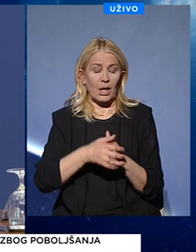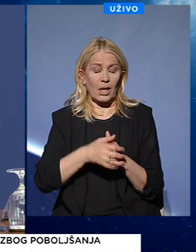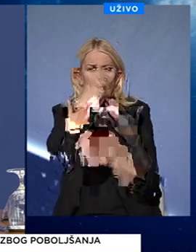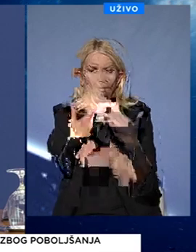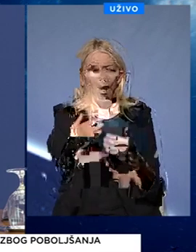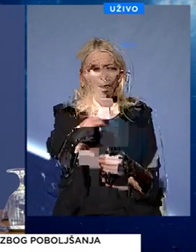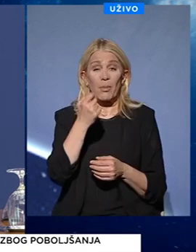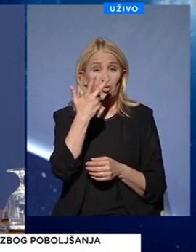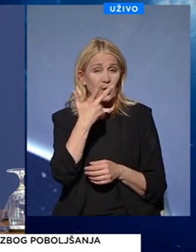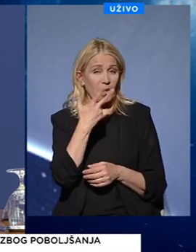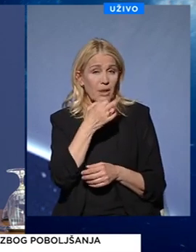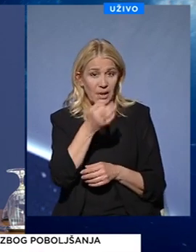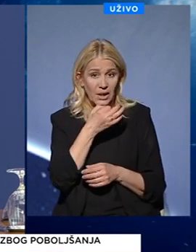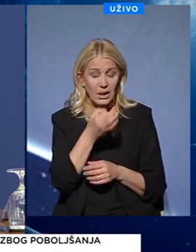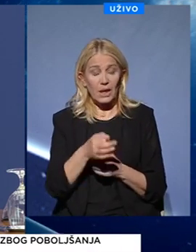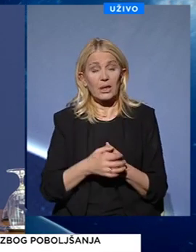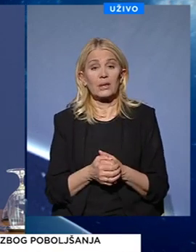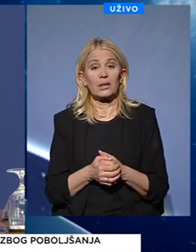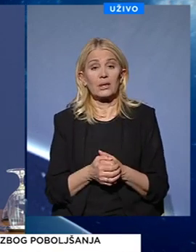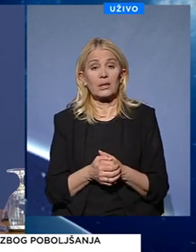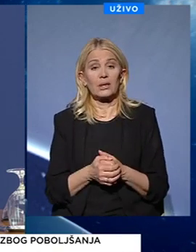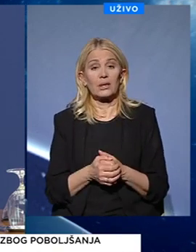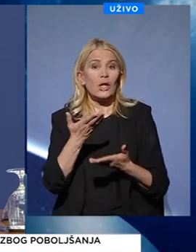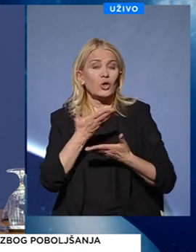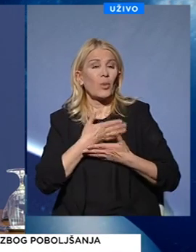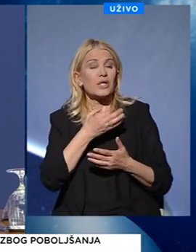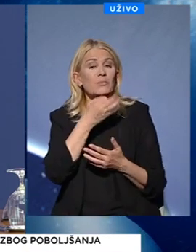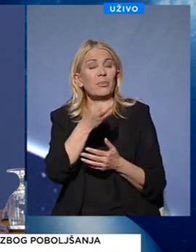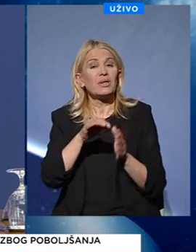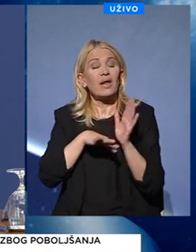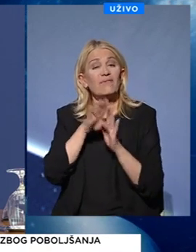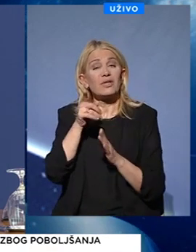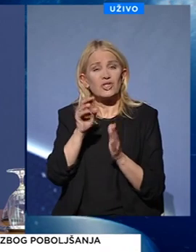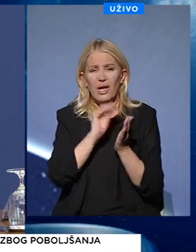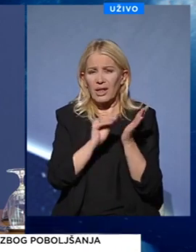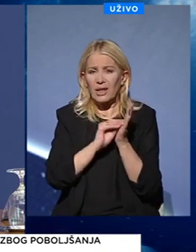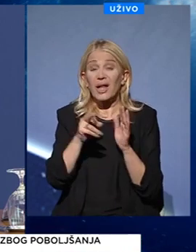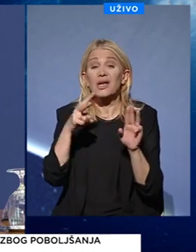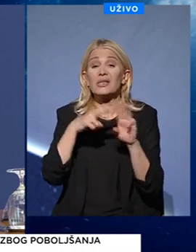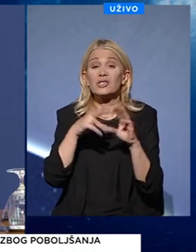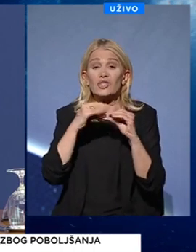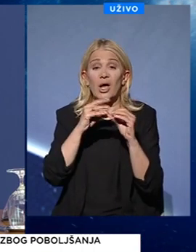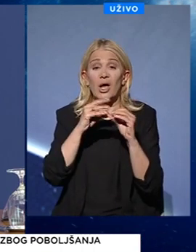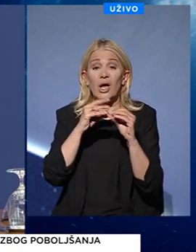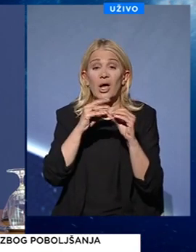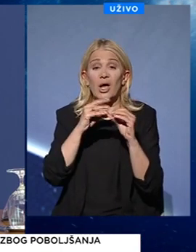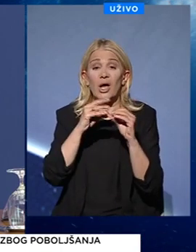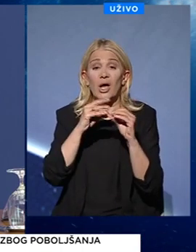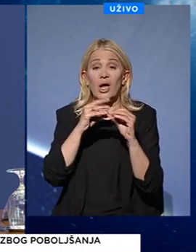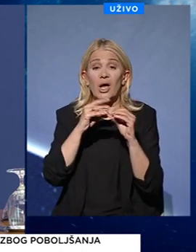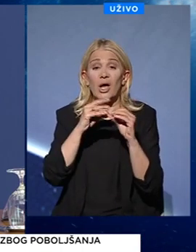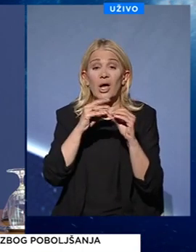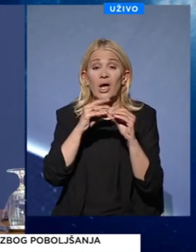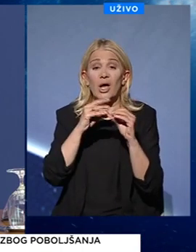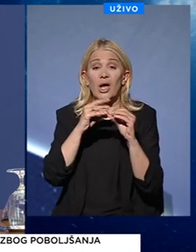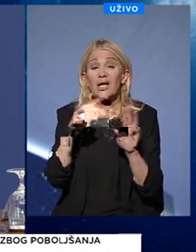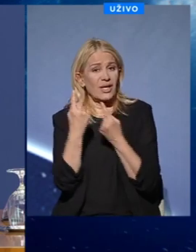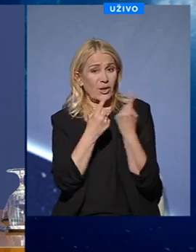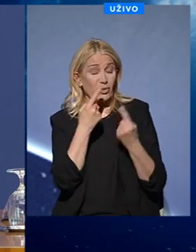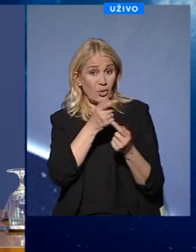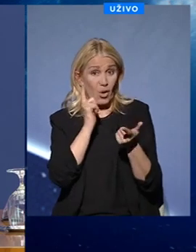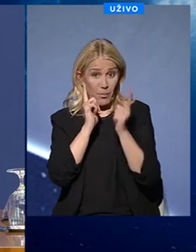Hvala, imamo još tri pitanja. Ovako, dobili smo pitanje više redakcije iz Šapca u vezi sa situacijom u